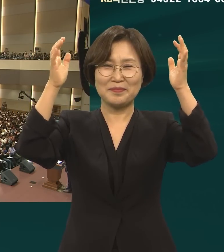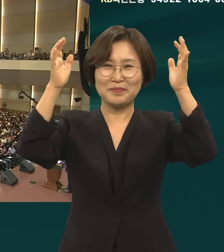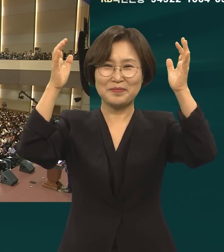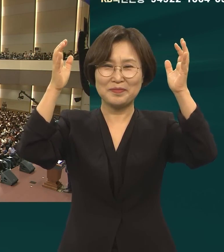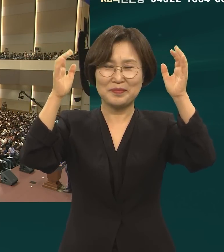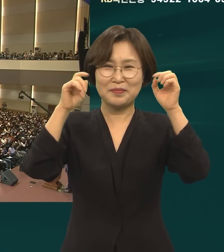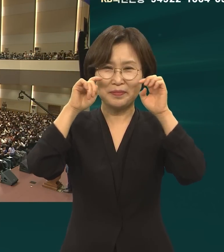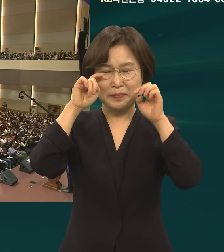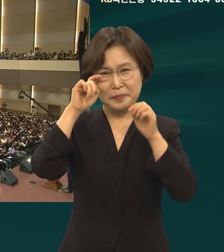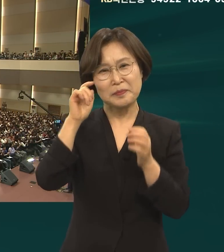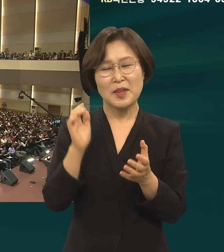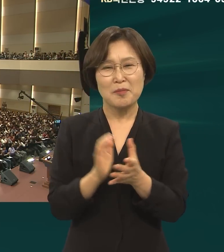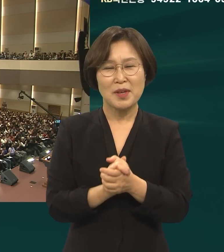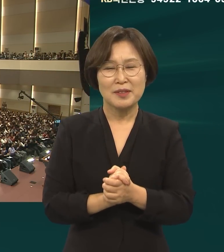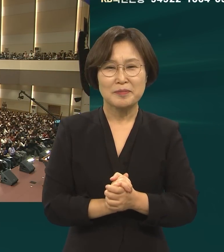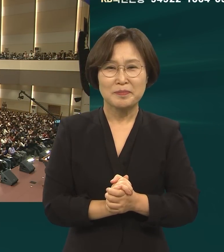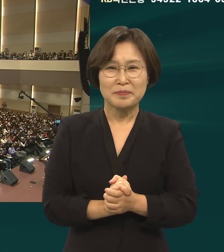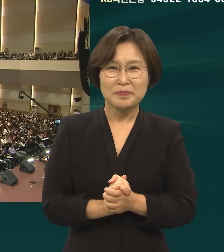아멘.